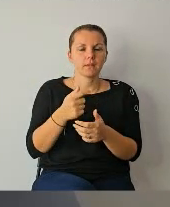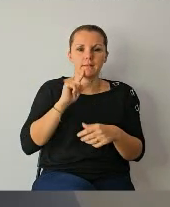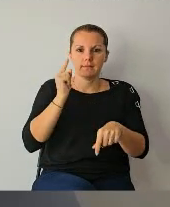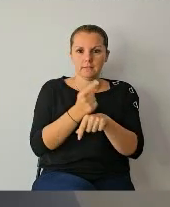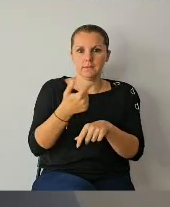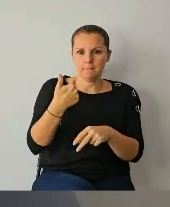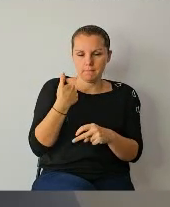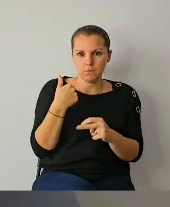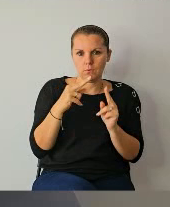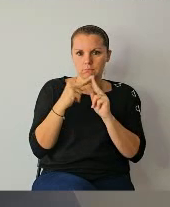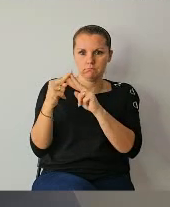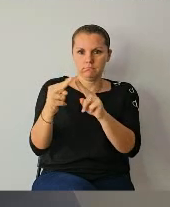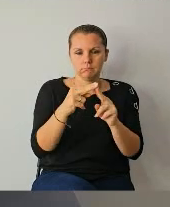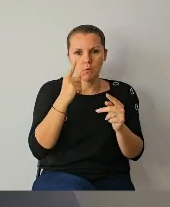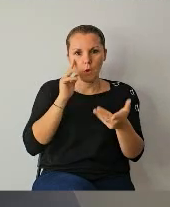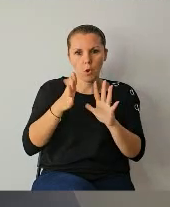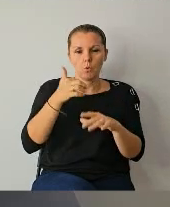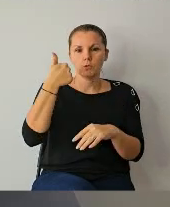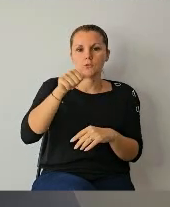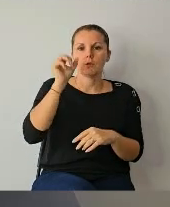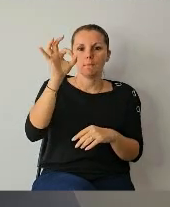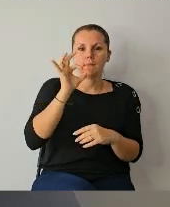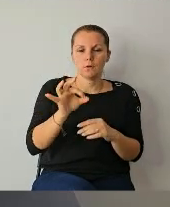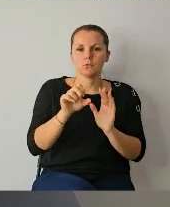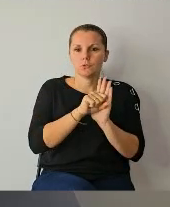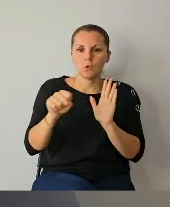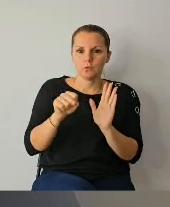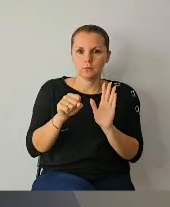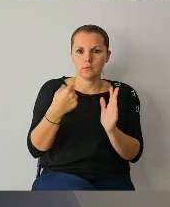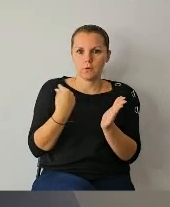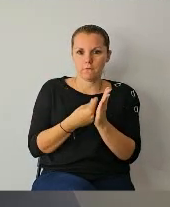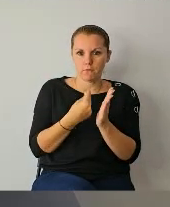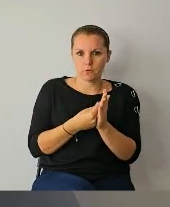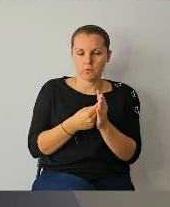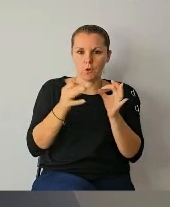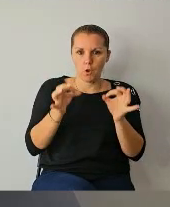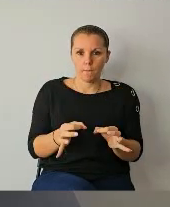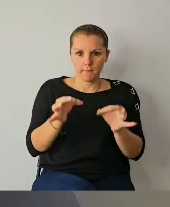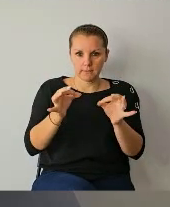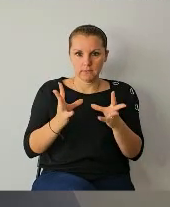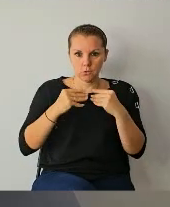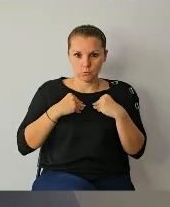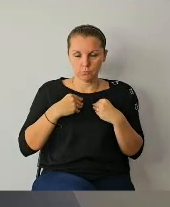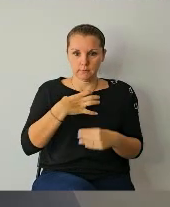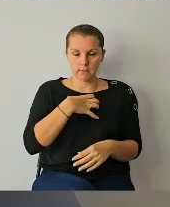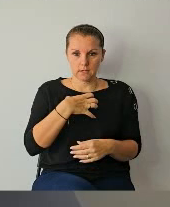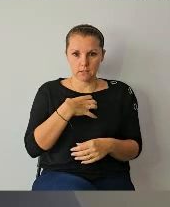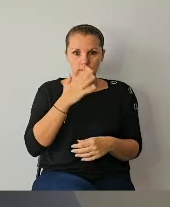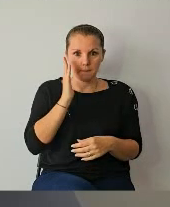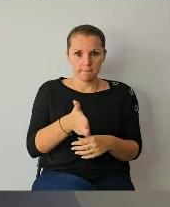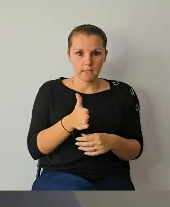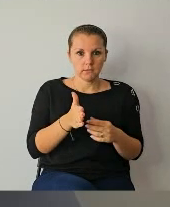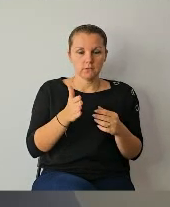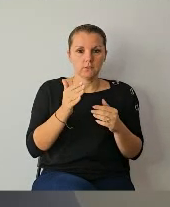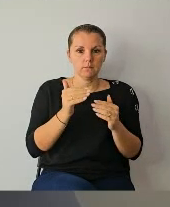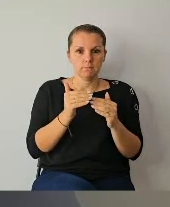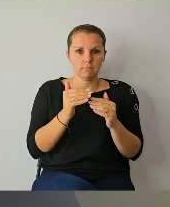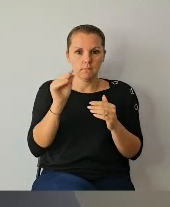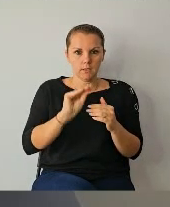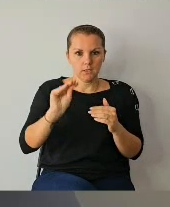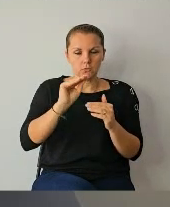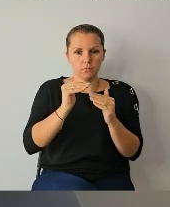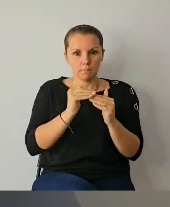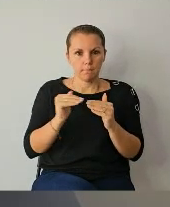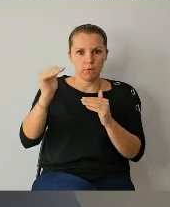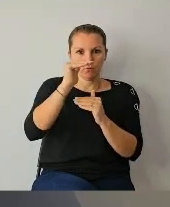że około tak 100% od tej kwoty, którą obecnie otrzymują dyrektorzy, będzie podniesiony ten dodatek